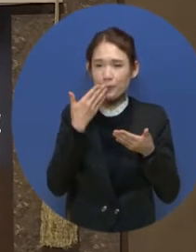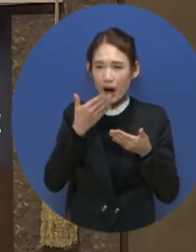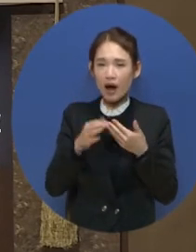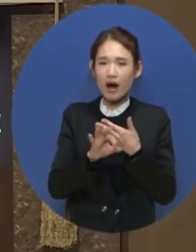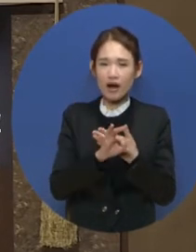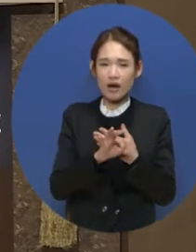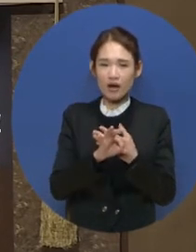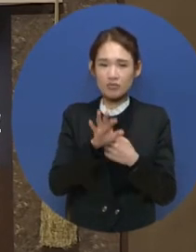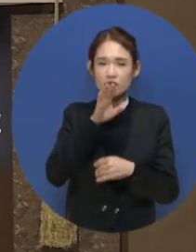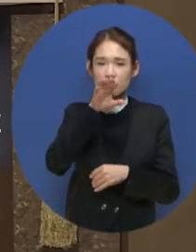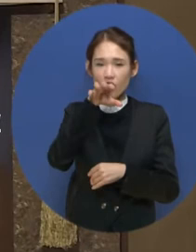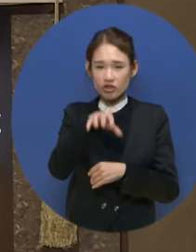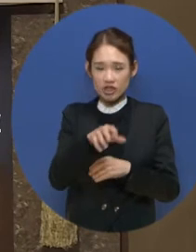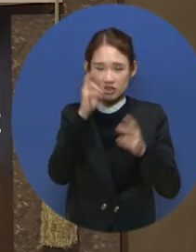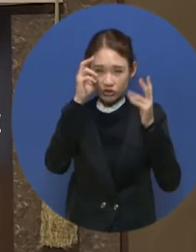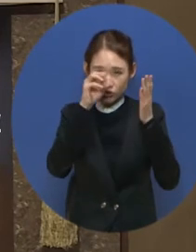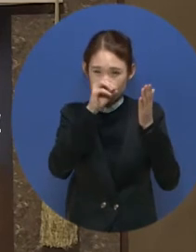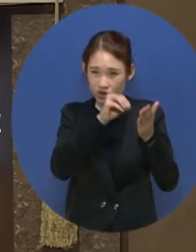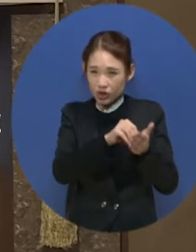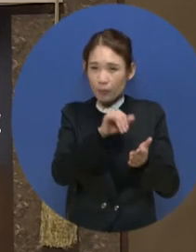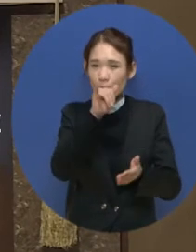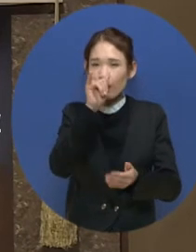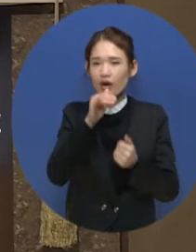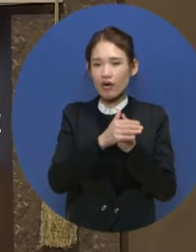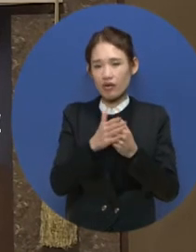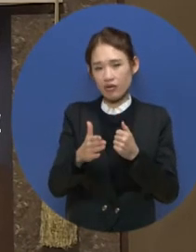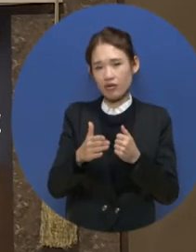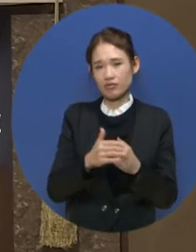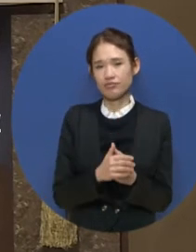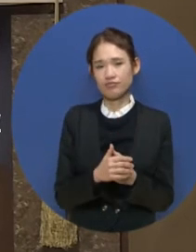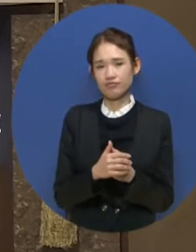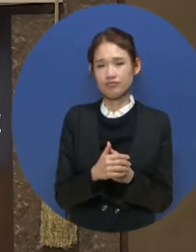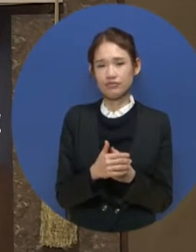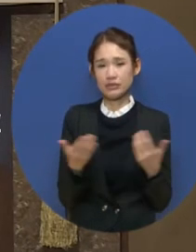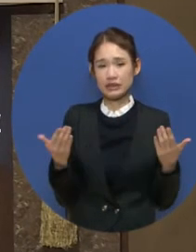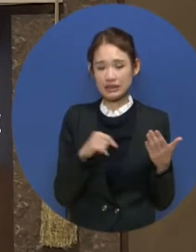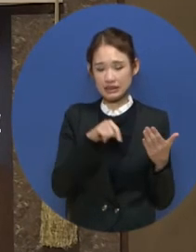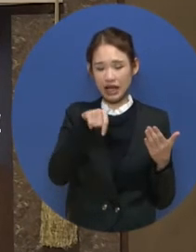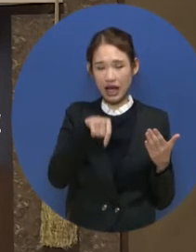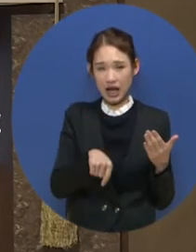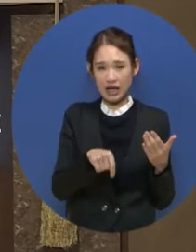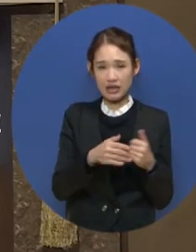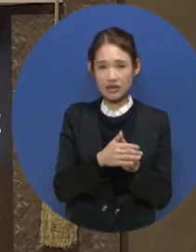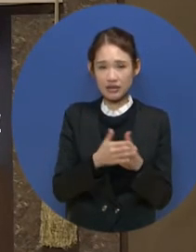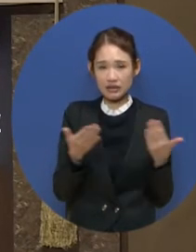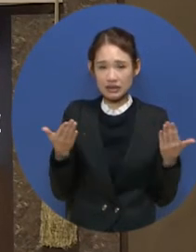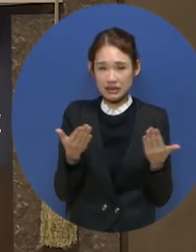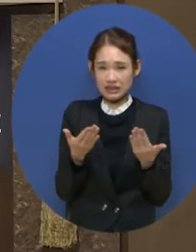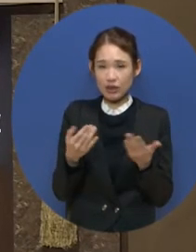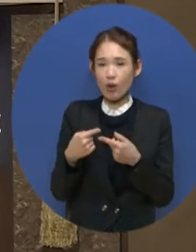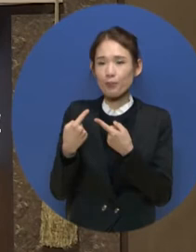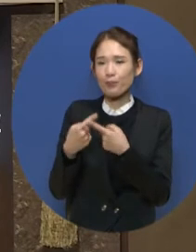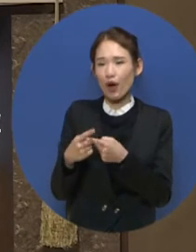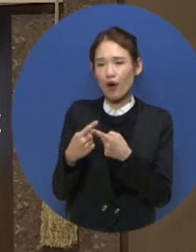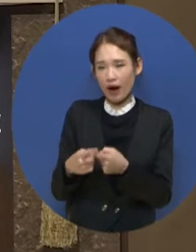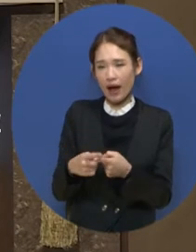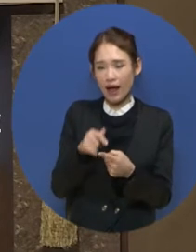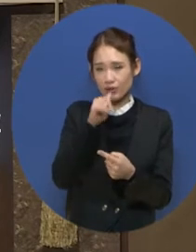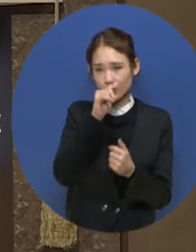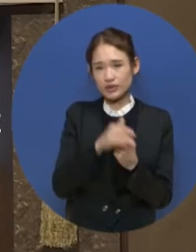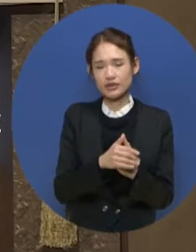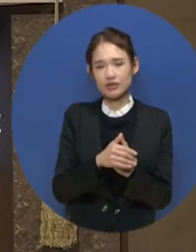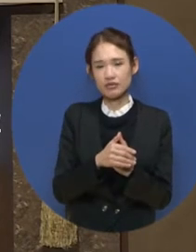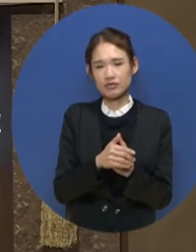거기서 현장에서 취업을 하기도 하고 이렇게 되어있구요 그 사이에 이제 지거 평가 라는 거 가 있어요 이제